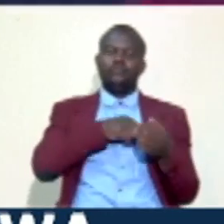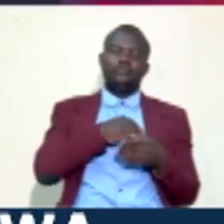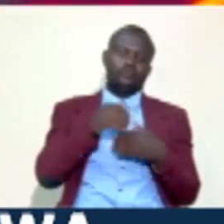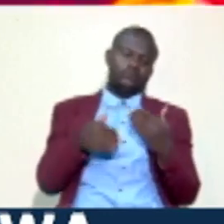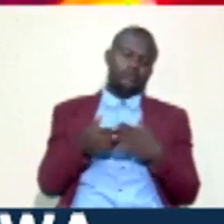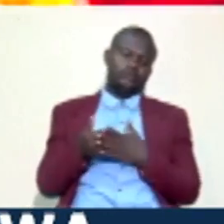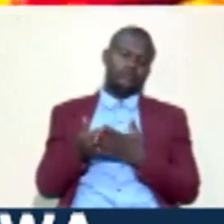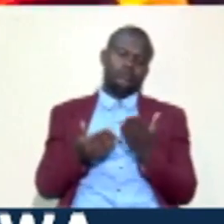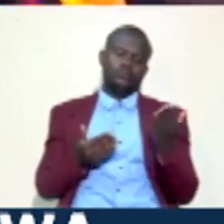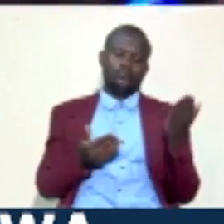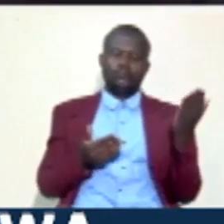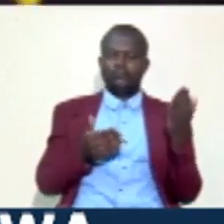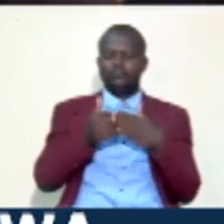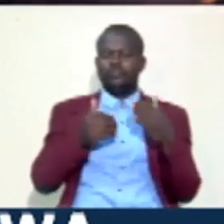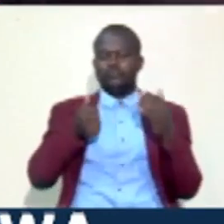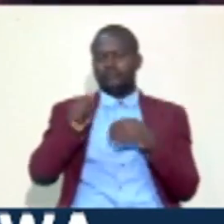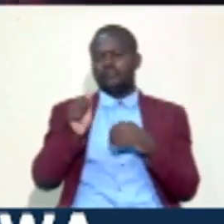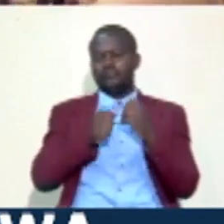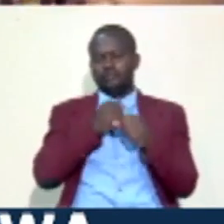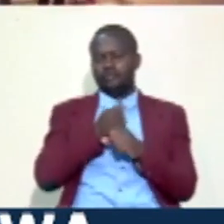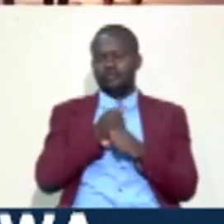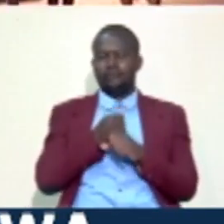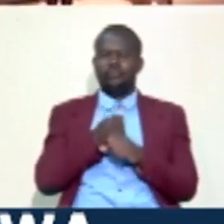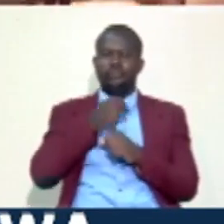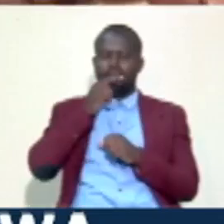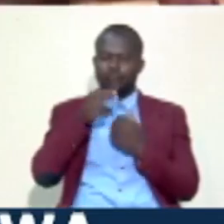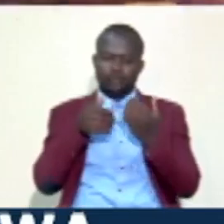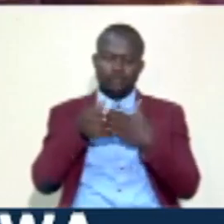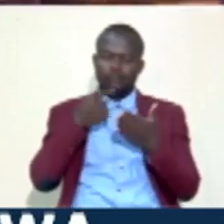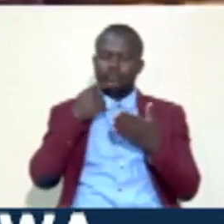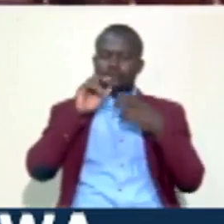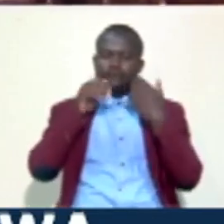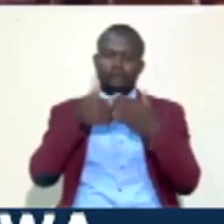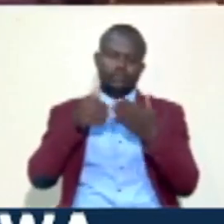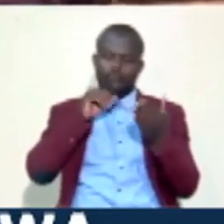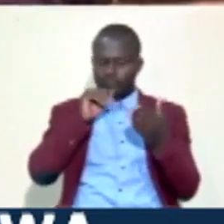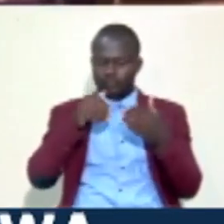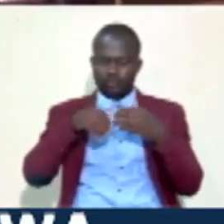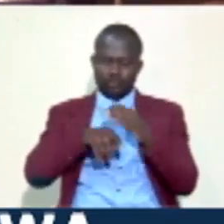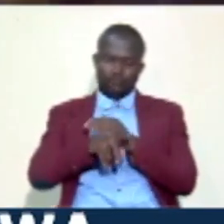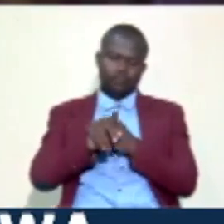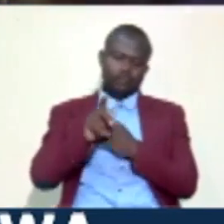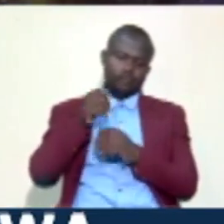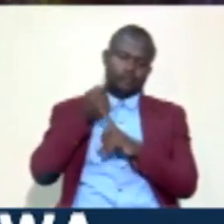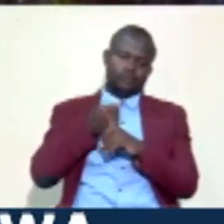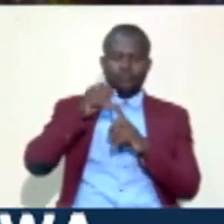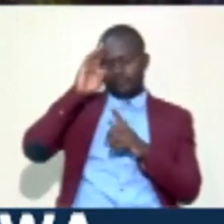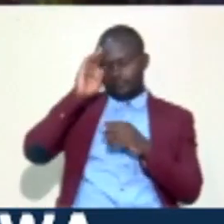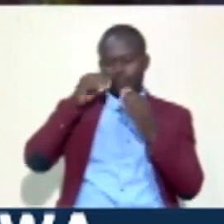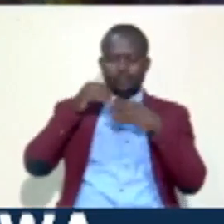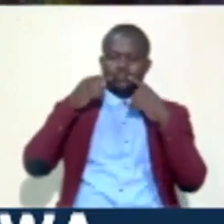ibyangombwa kubera ayo makosa mbere y'uwo mwaka barabisubizwa. Ku kibazo cy'abavuga ko ibinyabiziga byabo bitari byagasohotse, uyu muvugizi wa